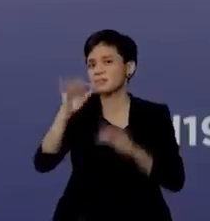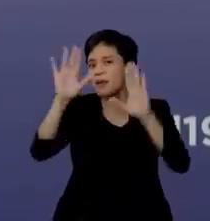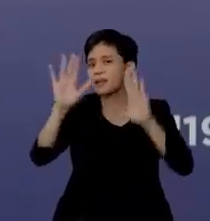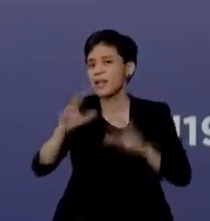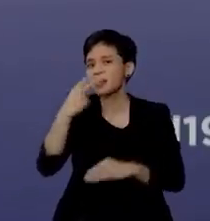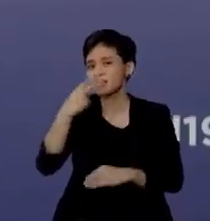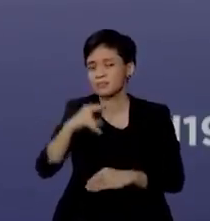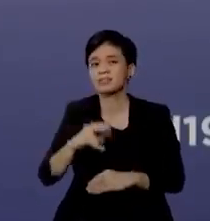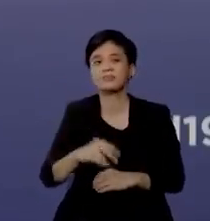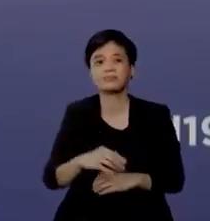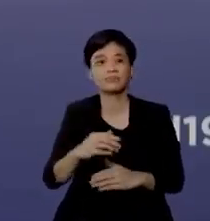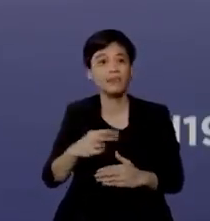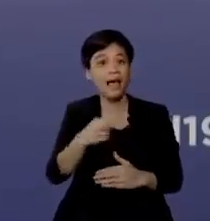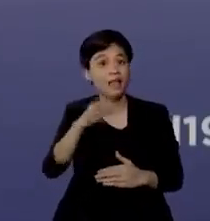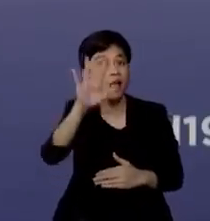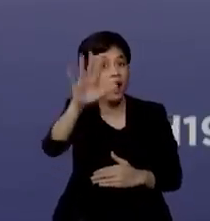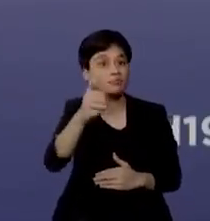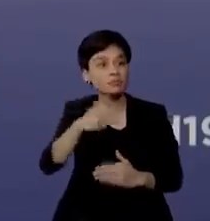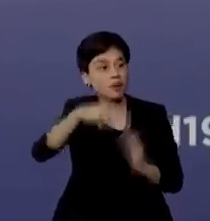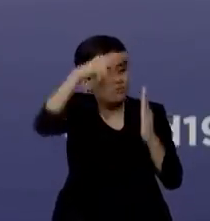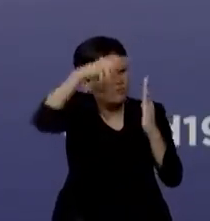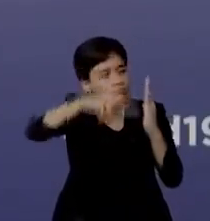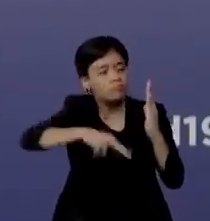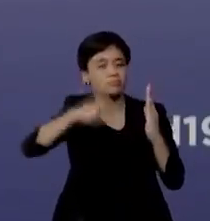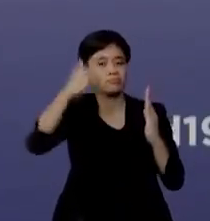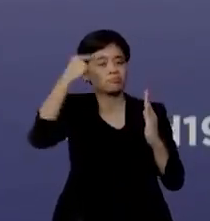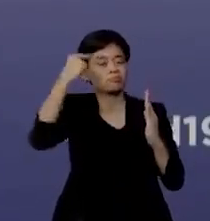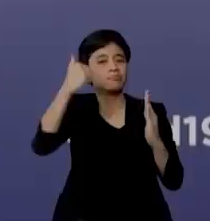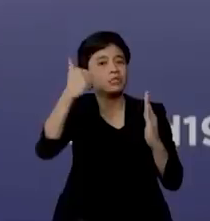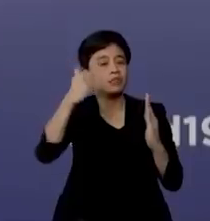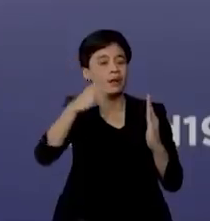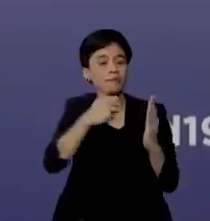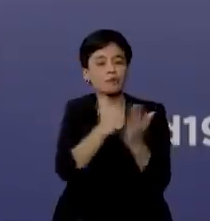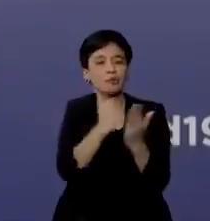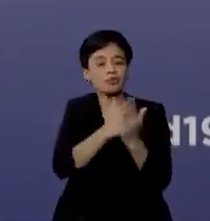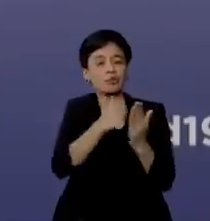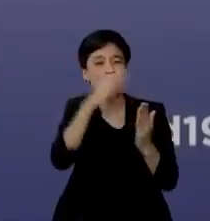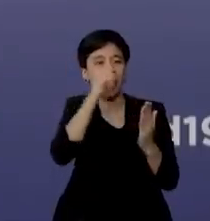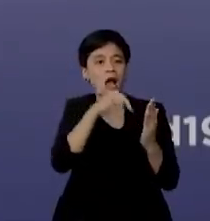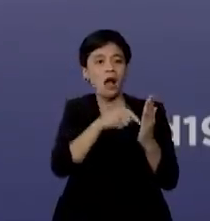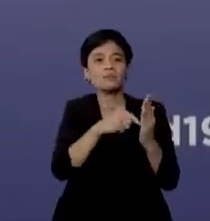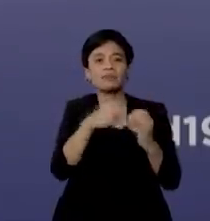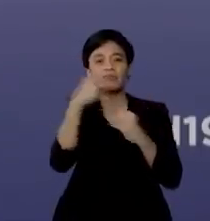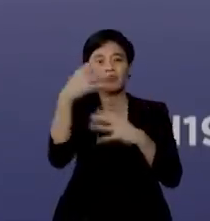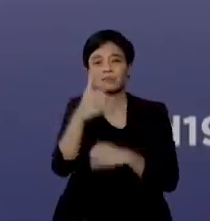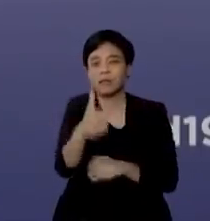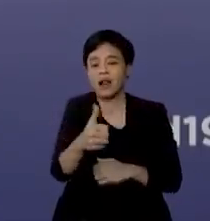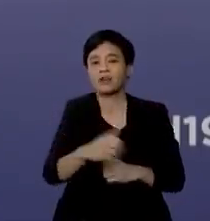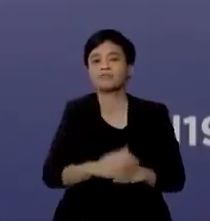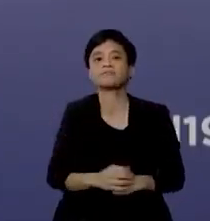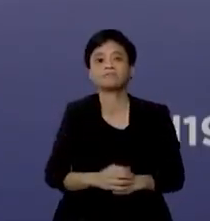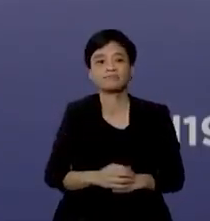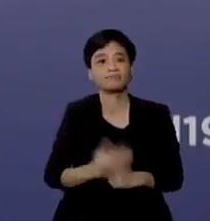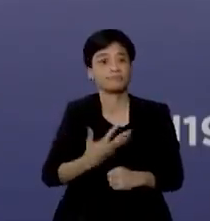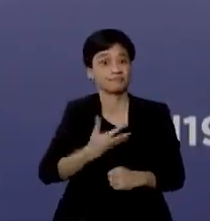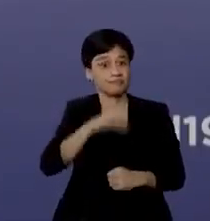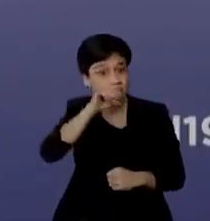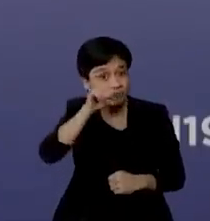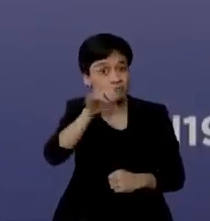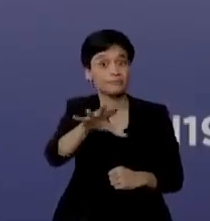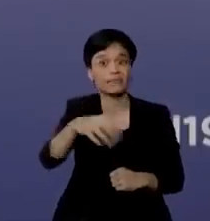kita semua bisa mengikuti perkembangannya dengan baik sekali lagi kami mengingatkan saat ini kita